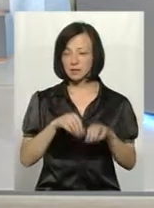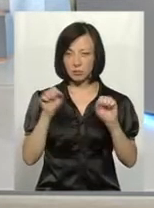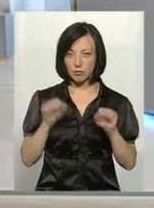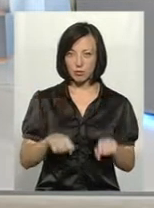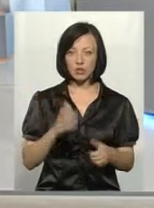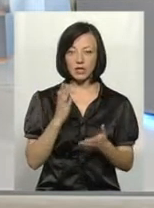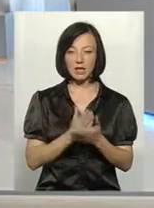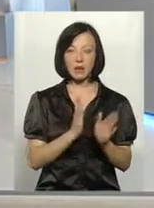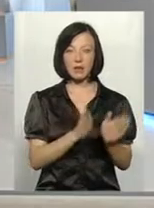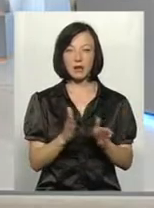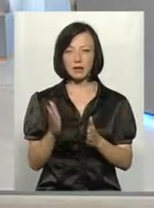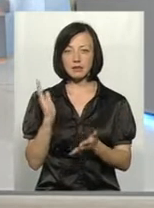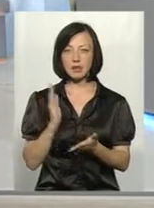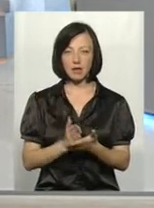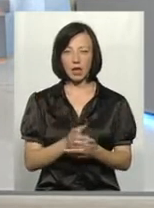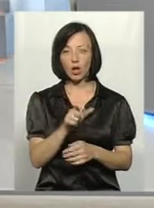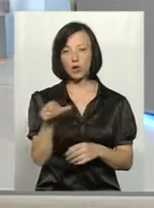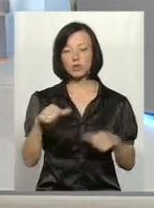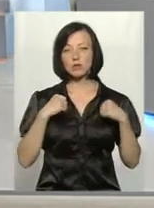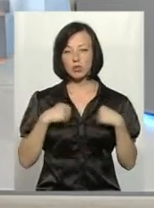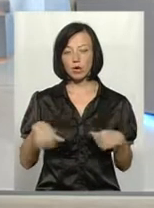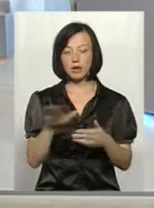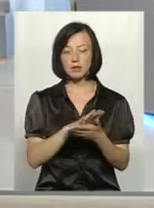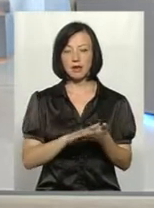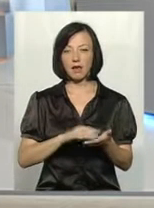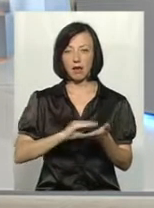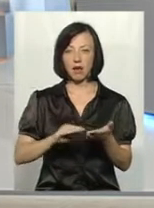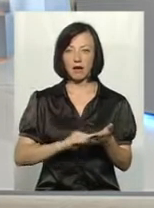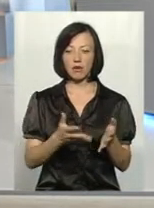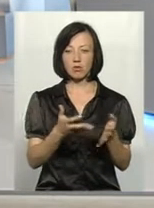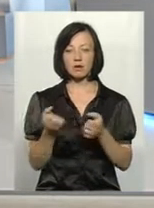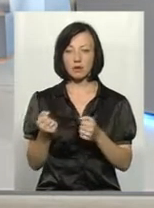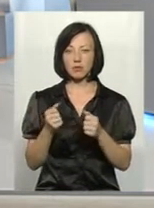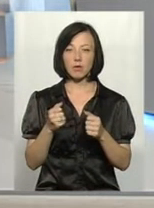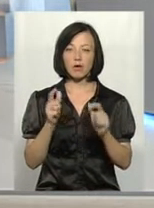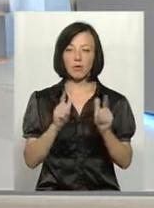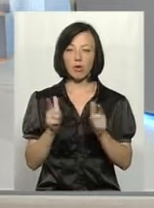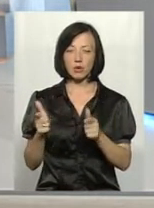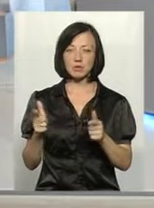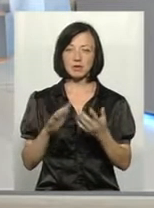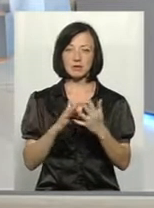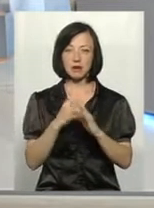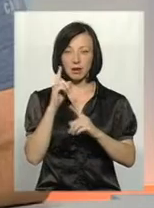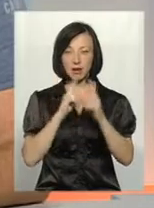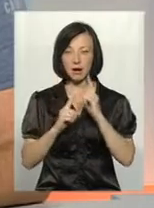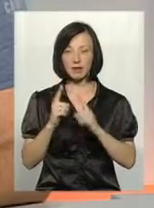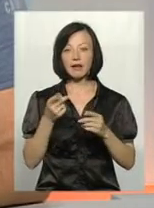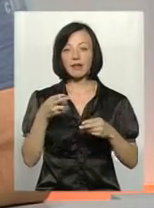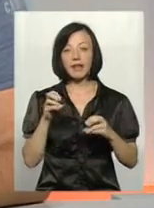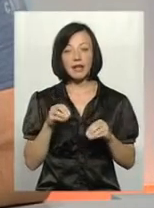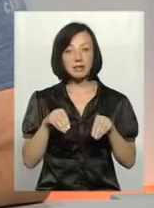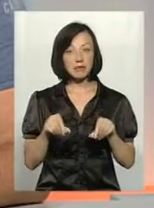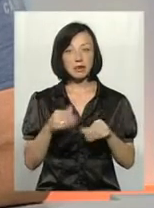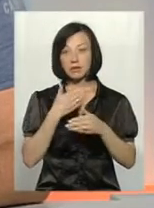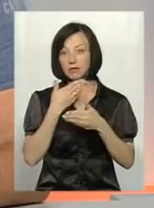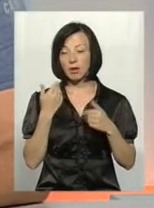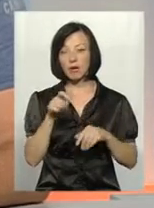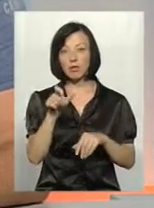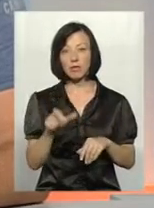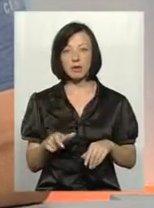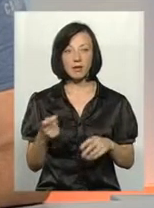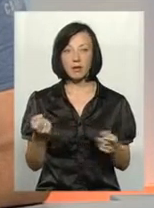є механізми, є. Люди спокійно пишуть заяви, отримують погодження відповідних сільських радах. Там, де цієї землі немає, громадянин